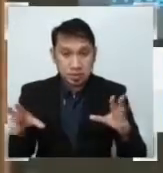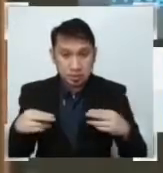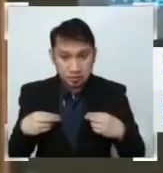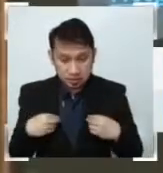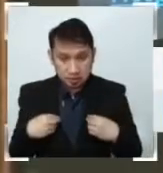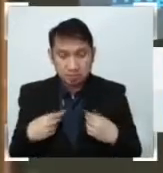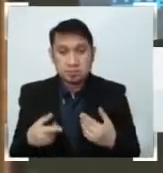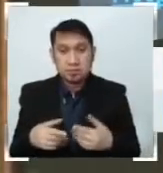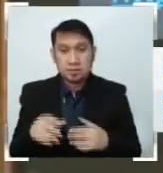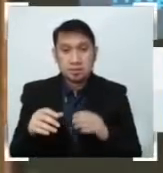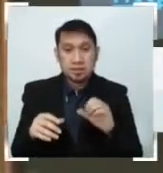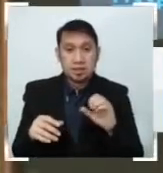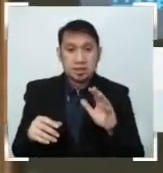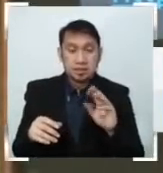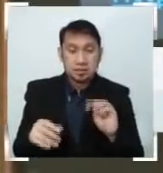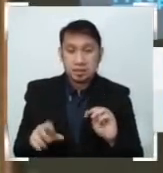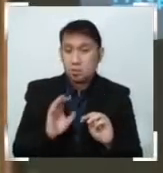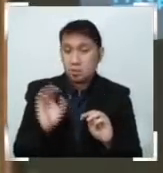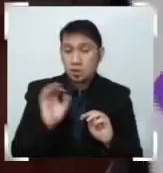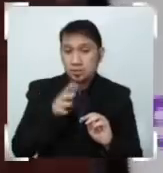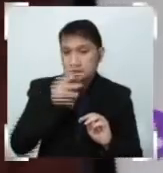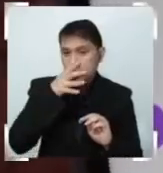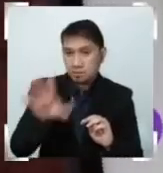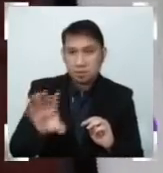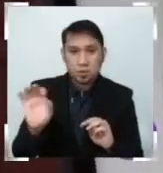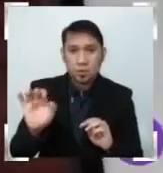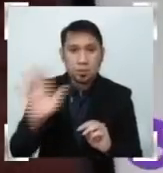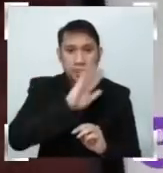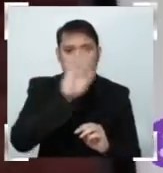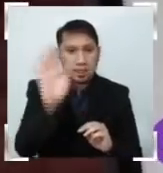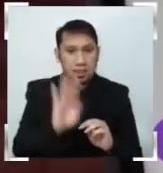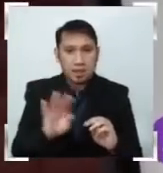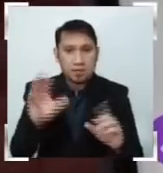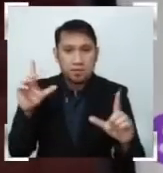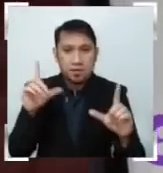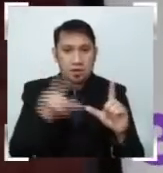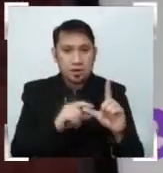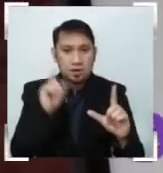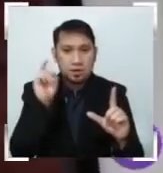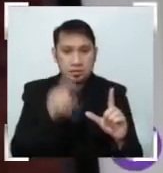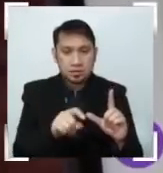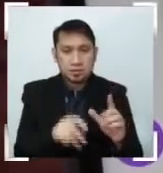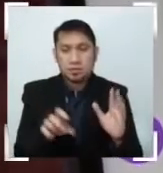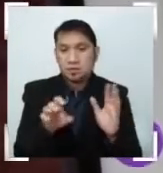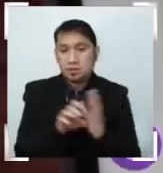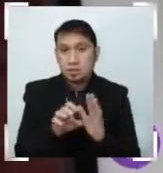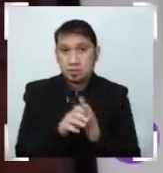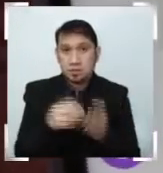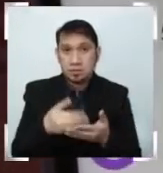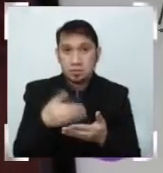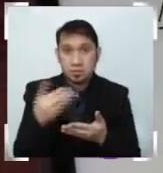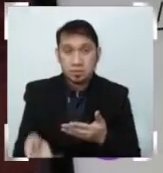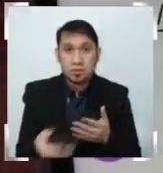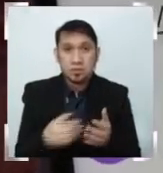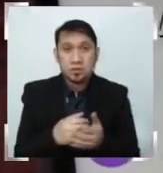lang at lalong huwag i-click ang mga link. Bibili ng simpleng prepaid, pagkatapos na i-dispose. Ang hirap i-pinpoint